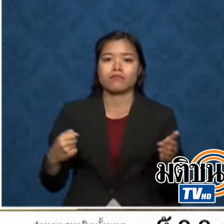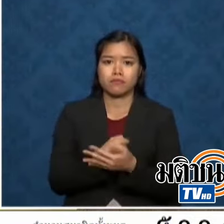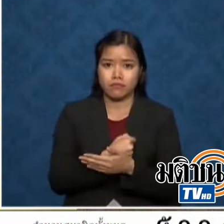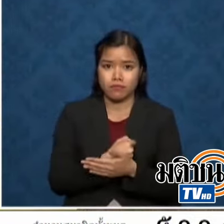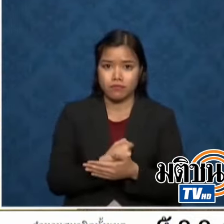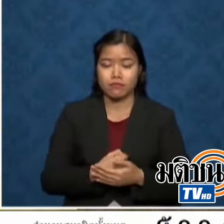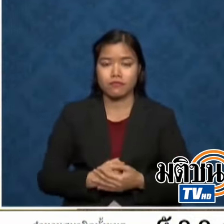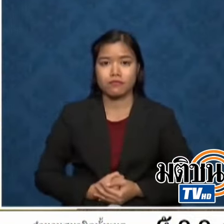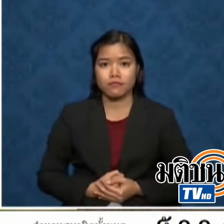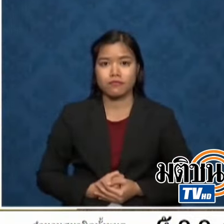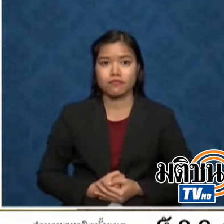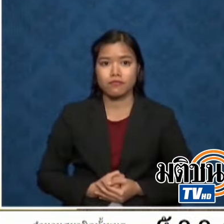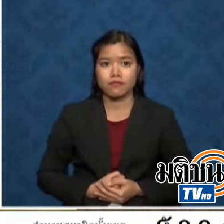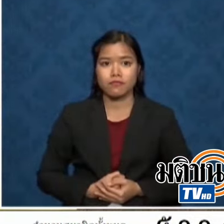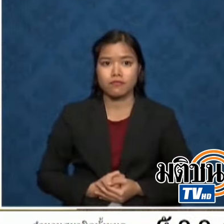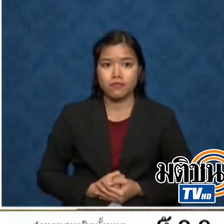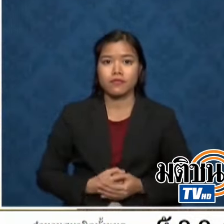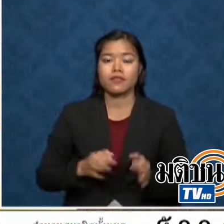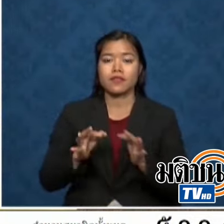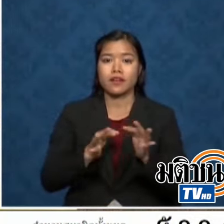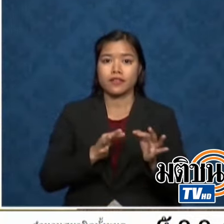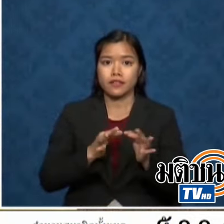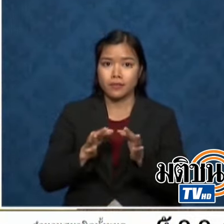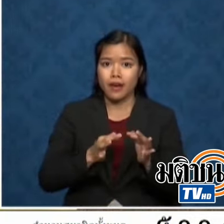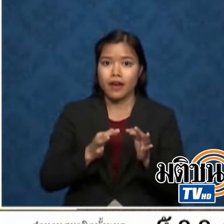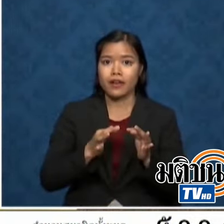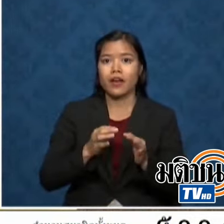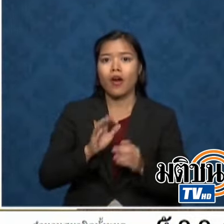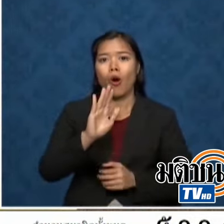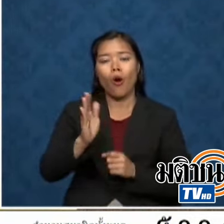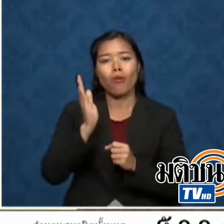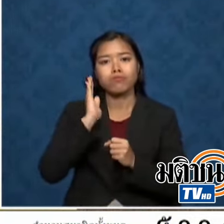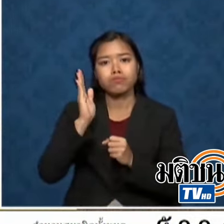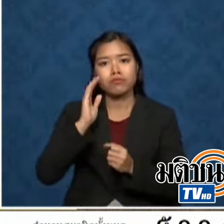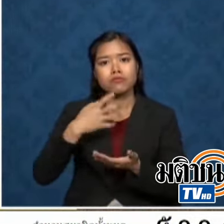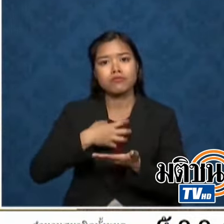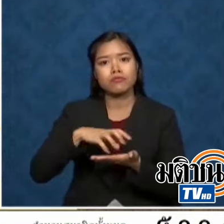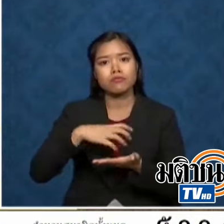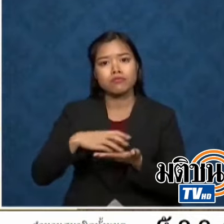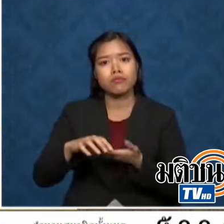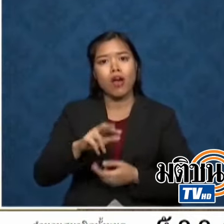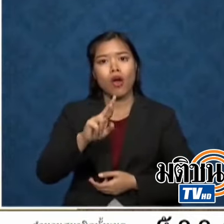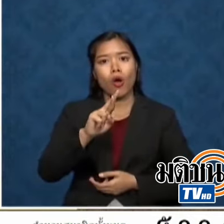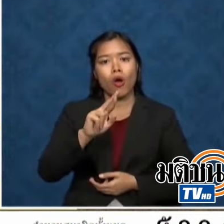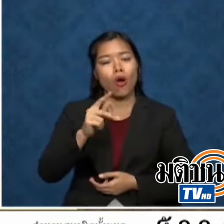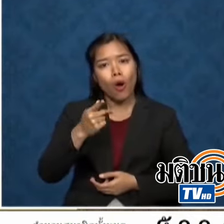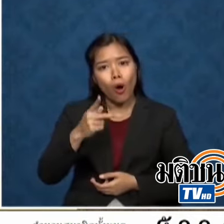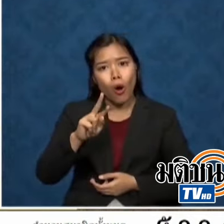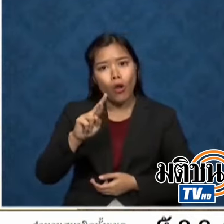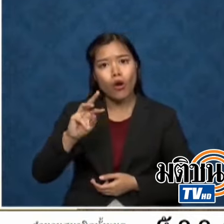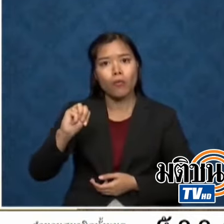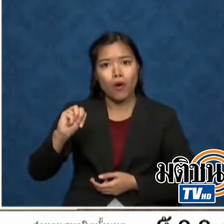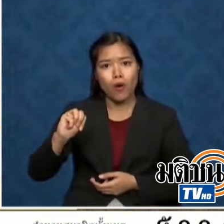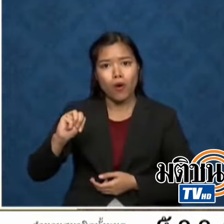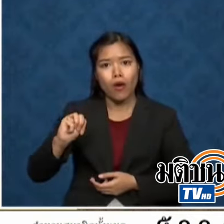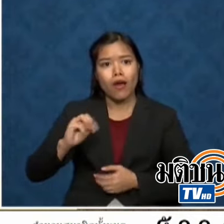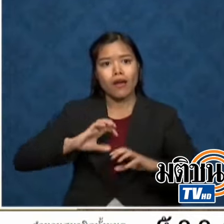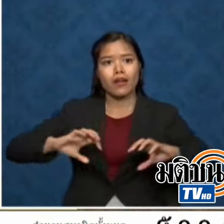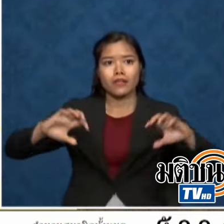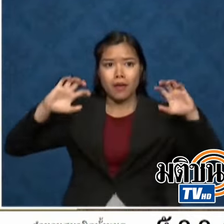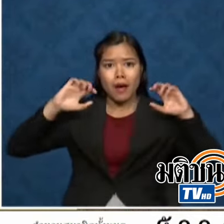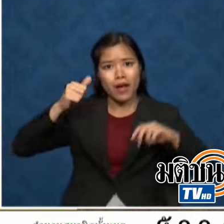ประธานยิ่งได้ฟังการชี้แจงของครมการฟังชี้แจงของรัฐบาลในช่วง 2วันที่ผ่านมาผมรู้